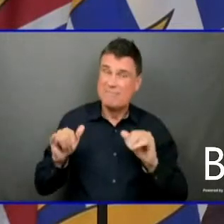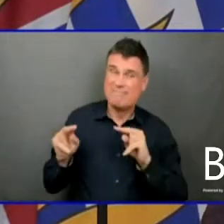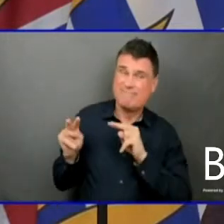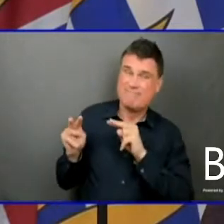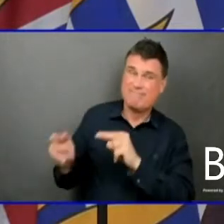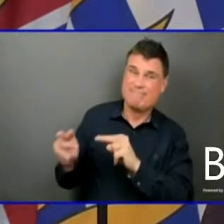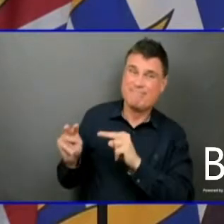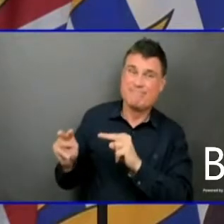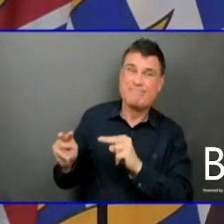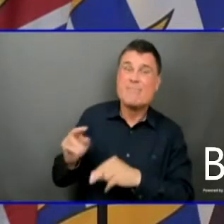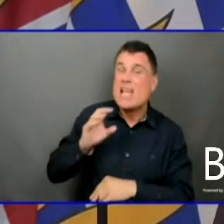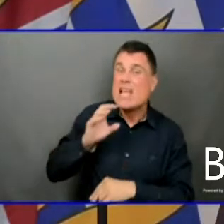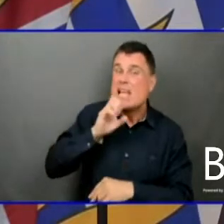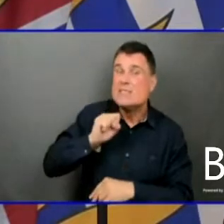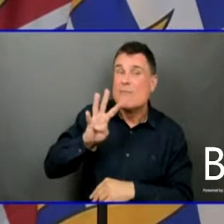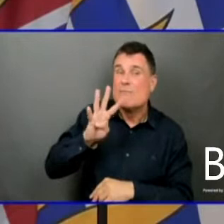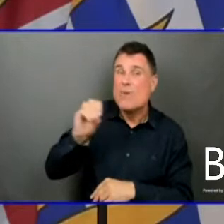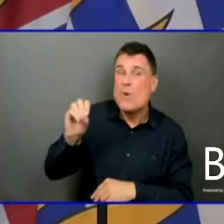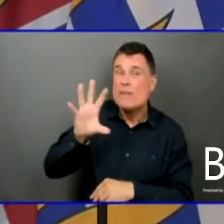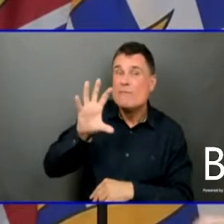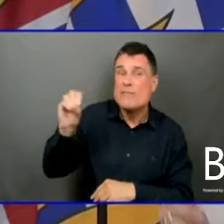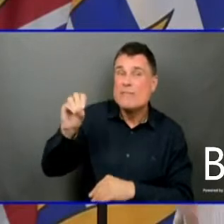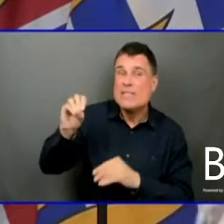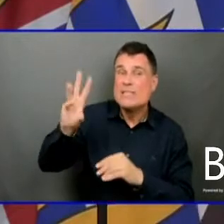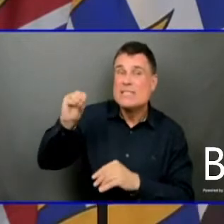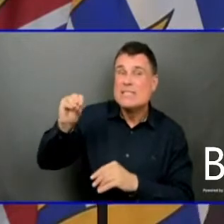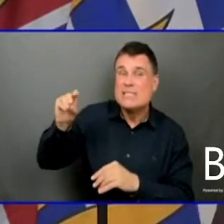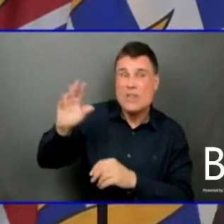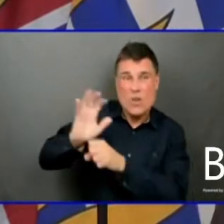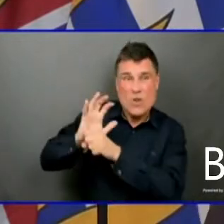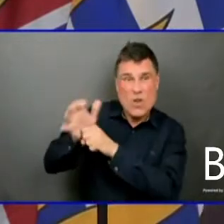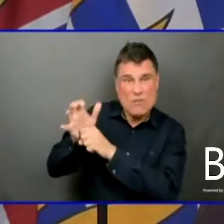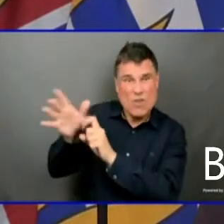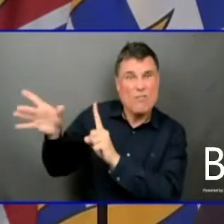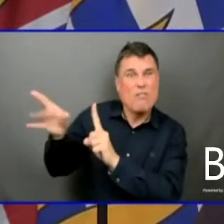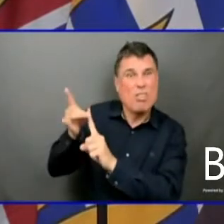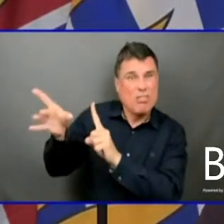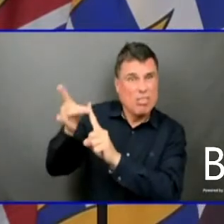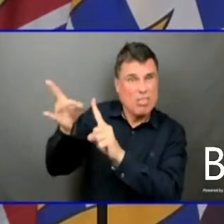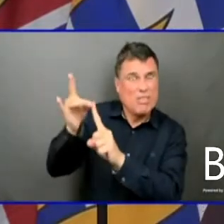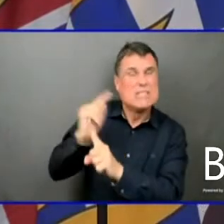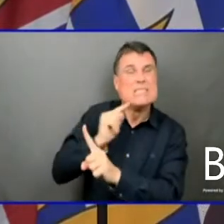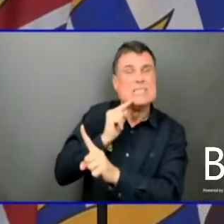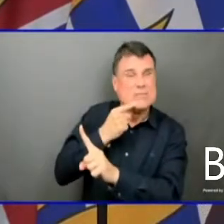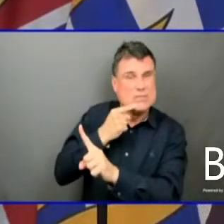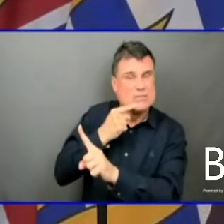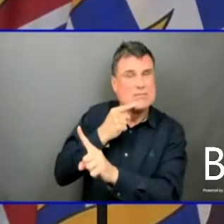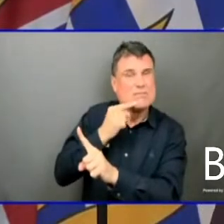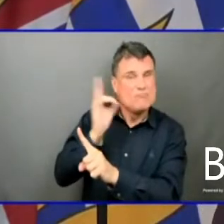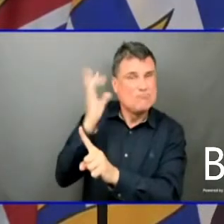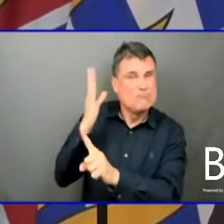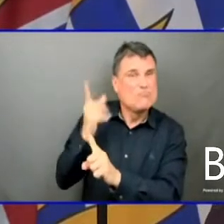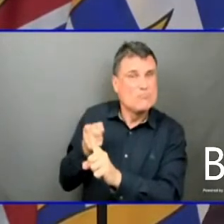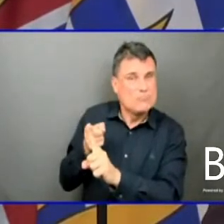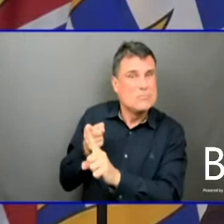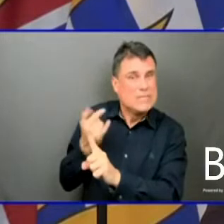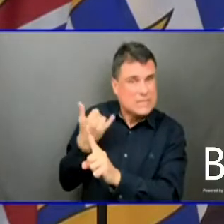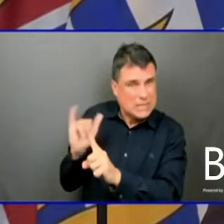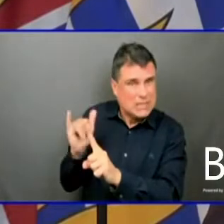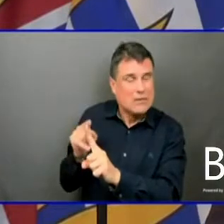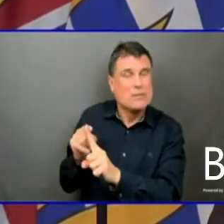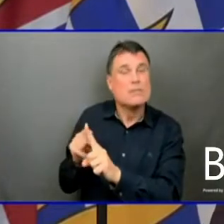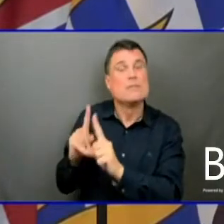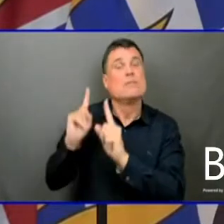是40岁以上，40、50、60了。 On that note, so far in British Columbia, we have delivered